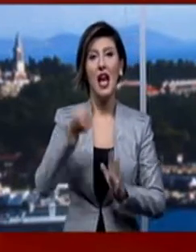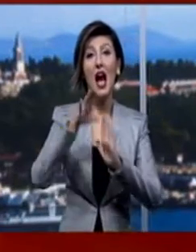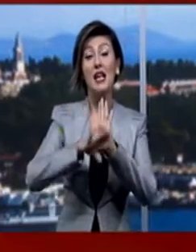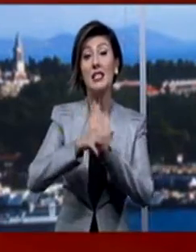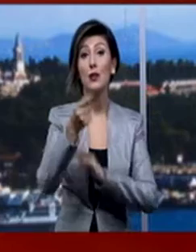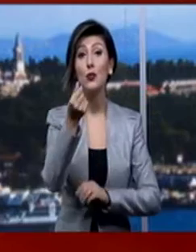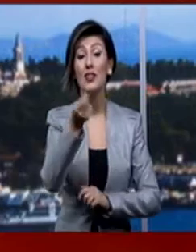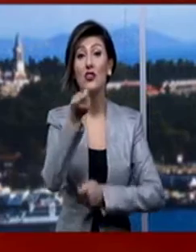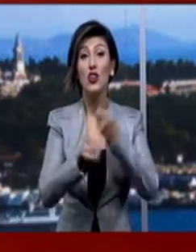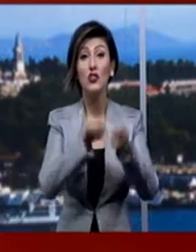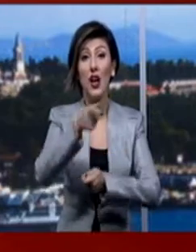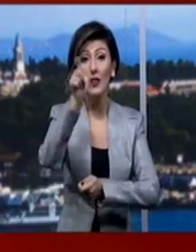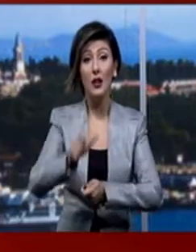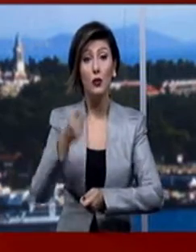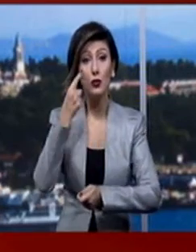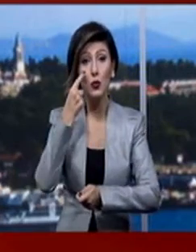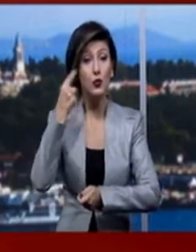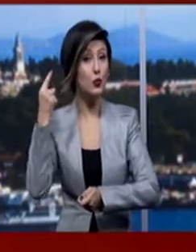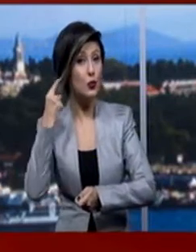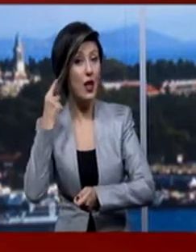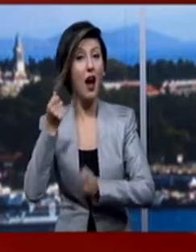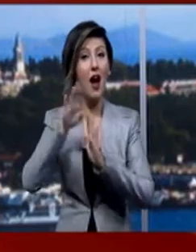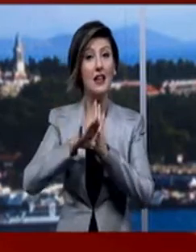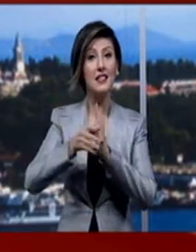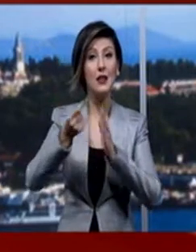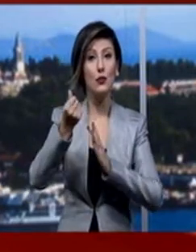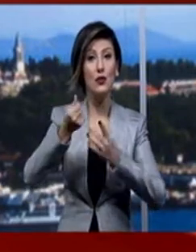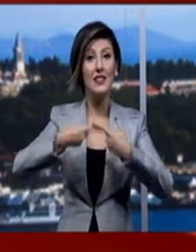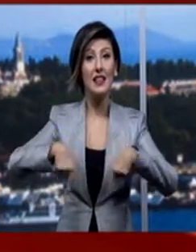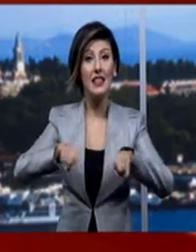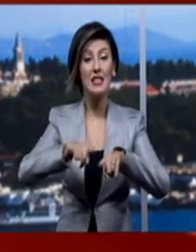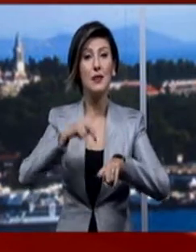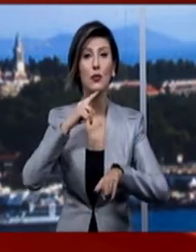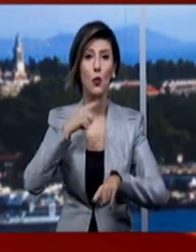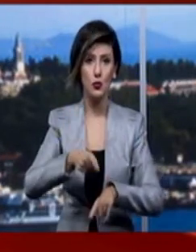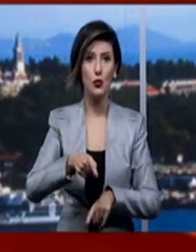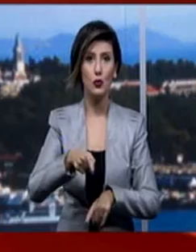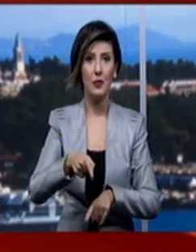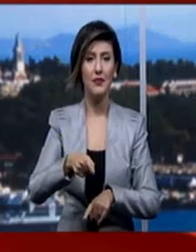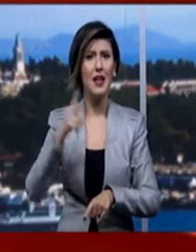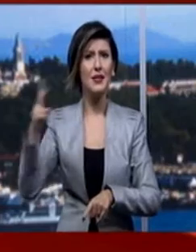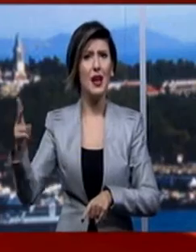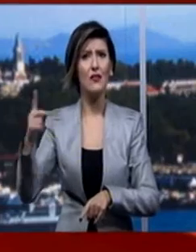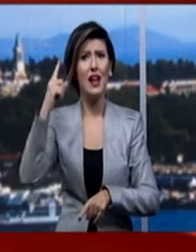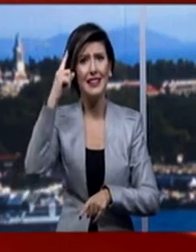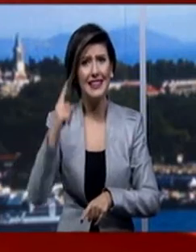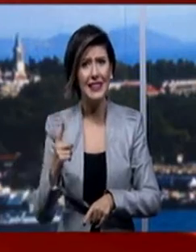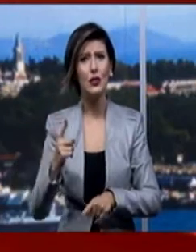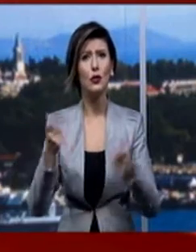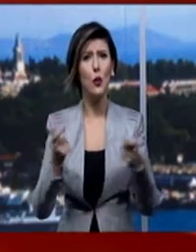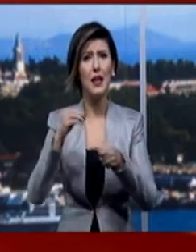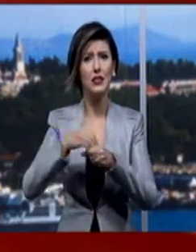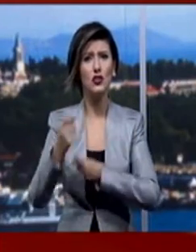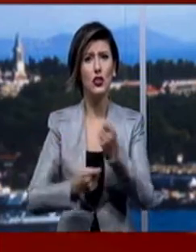Asgari ücretle çalışanların gözü, kulağı Asgari Ücret Tespit Komisyonu'nda. Taraflar ilk toplantı